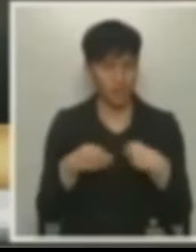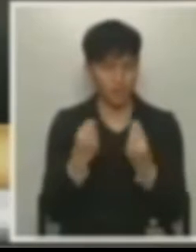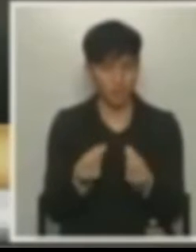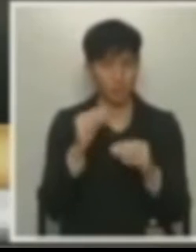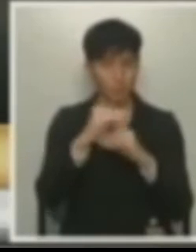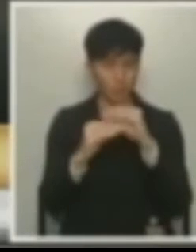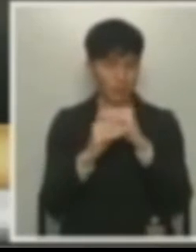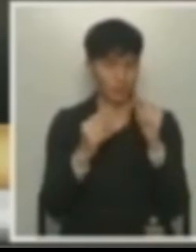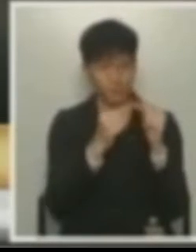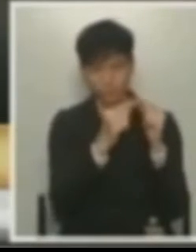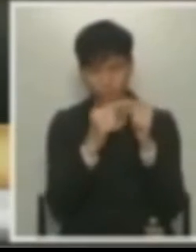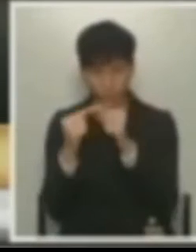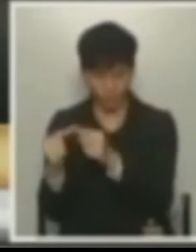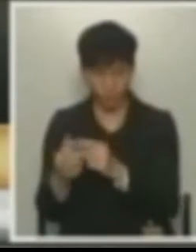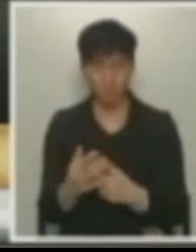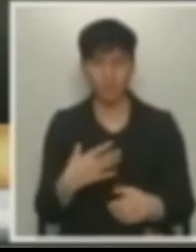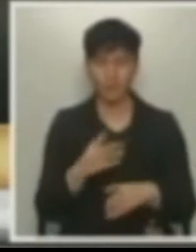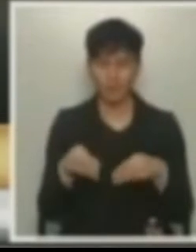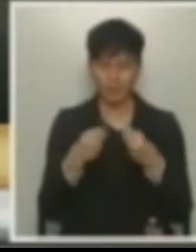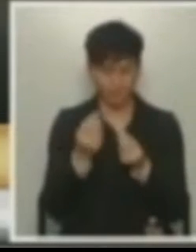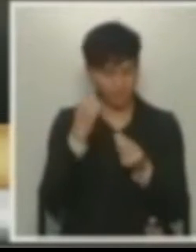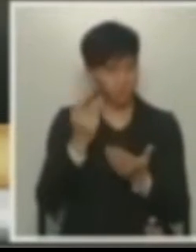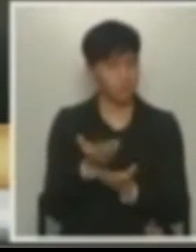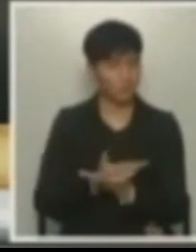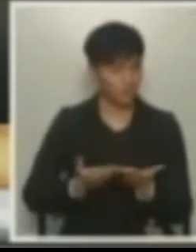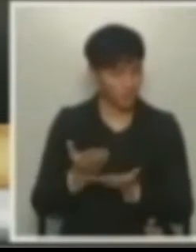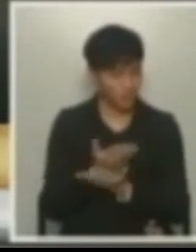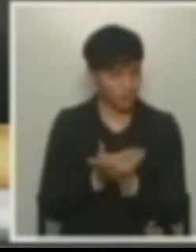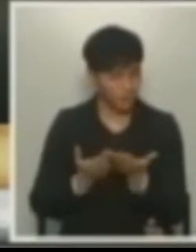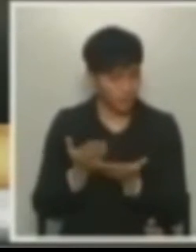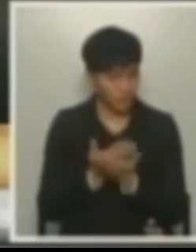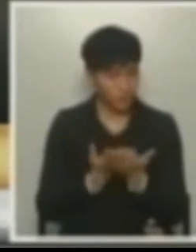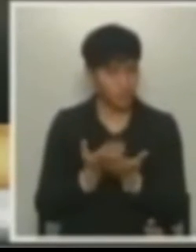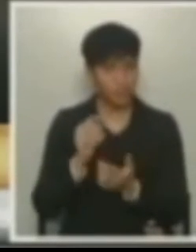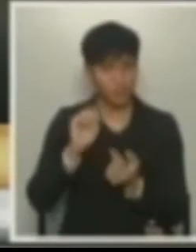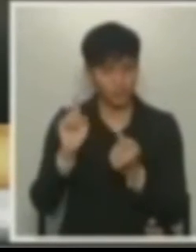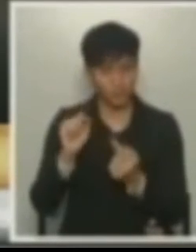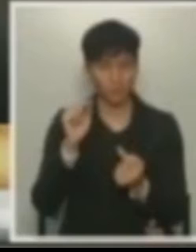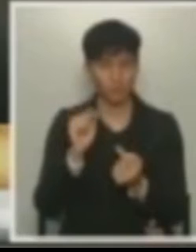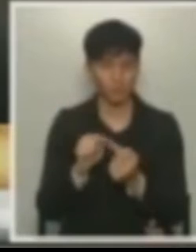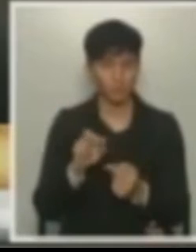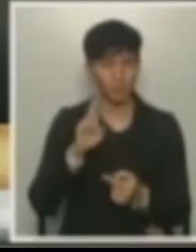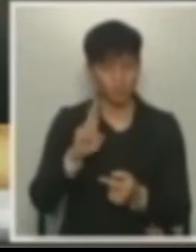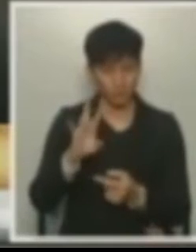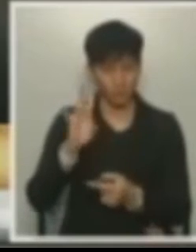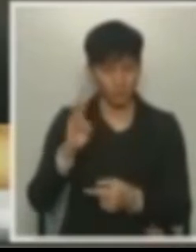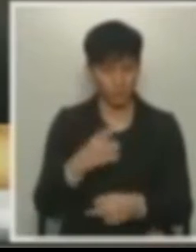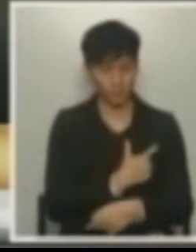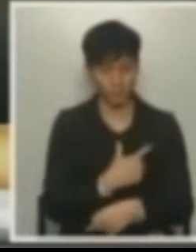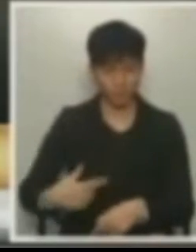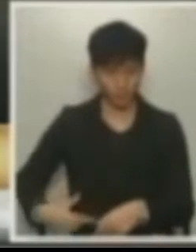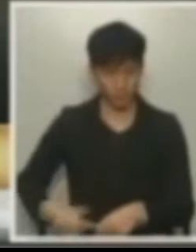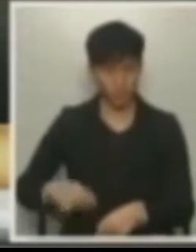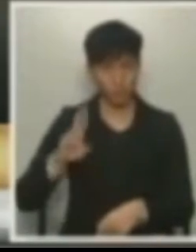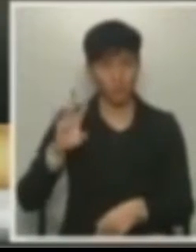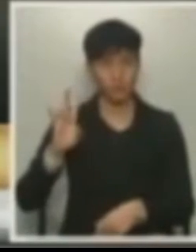จะให้ลองพิจารณาในอีกแง่มุมหนึ่งครับในฐานะที่พระบาทสมเด็จพระปกเกล้าเจ้าอยู่หัวในหลวงรัชกาลที่7นะครับ